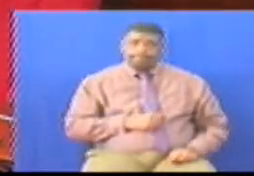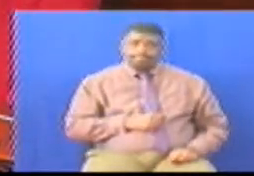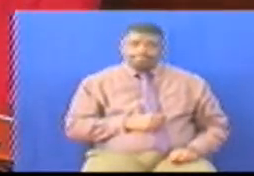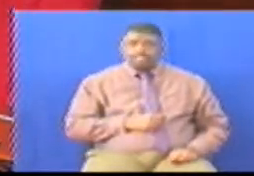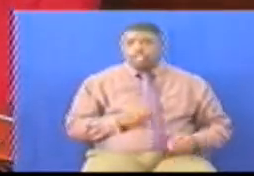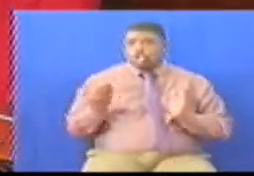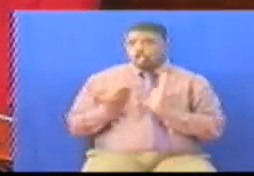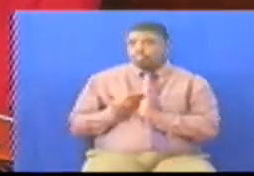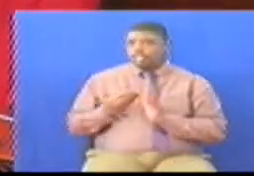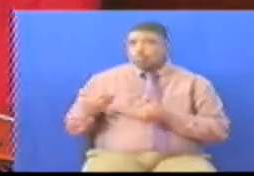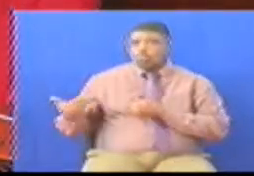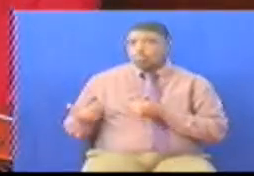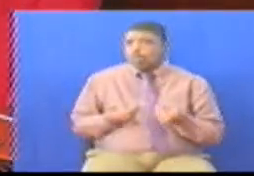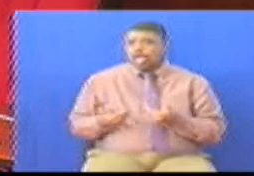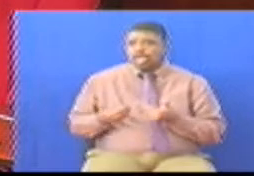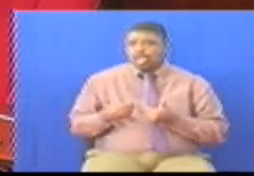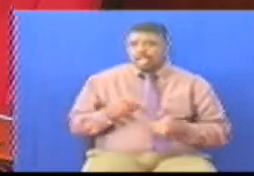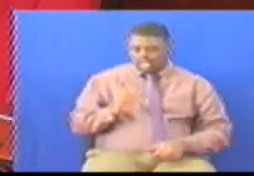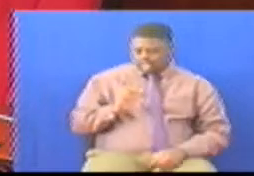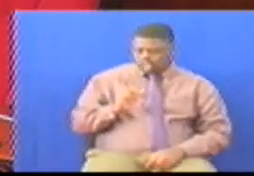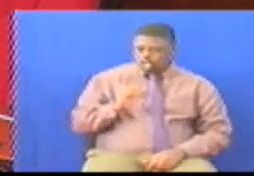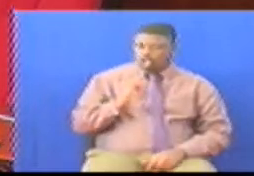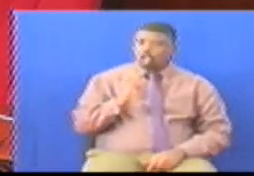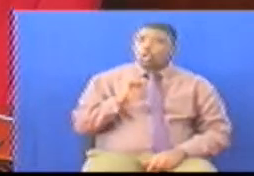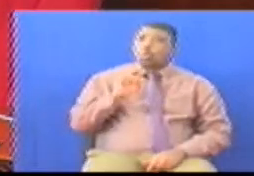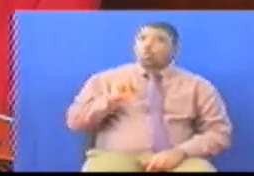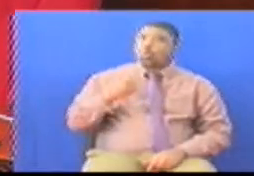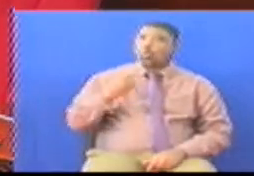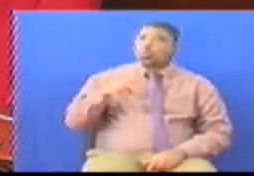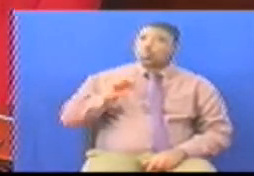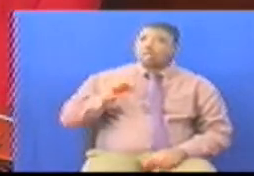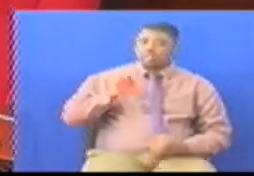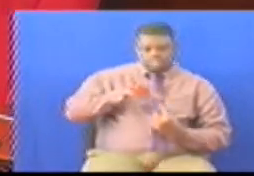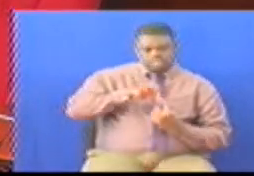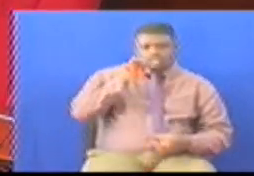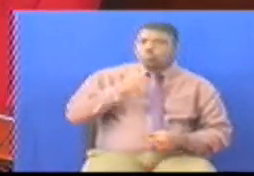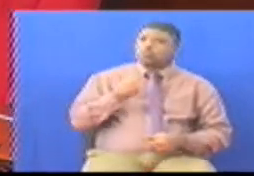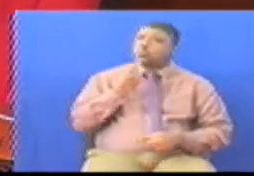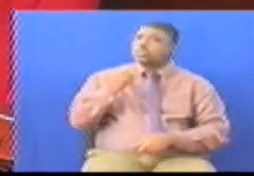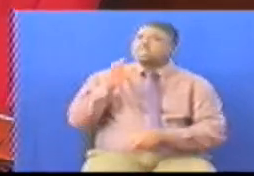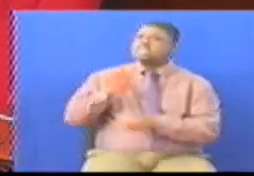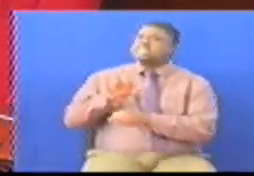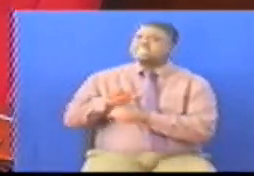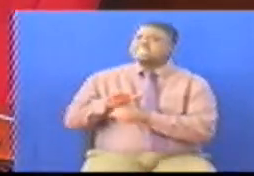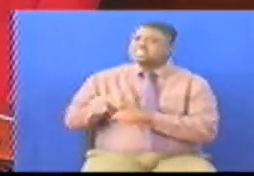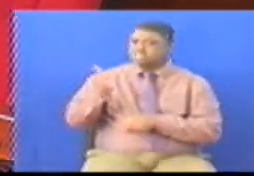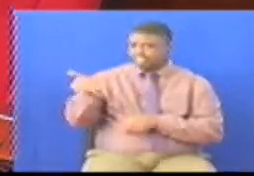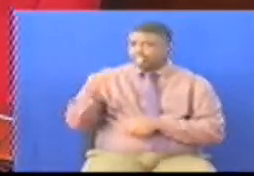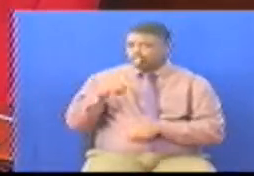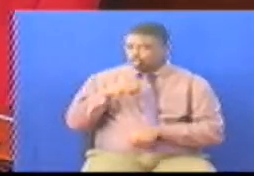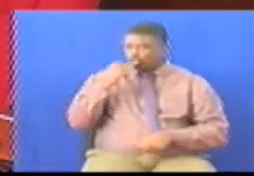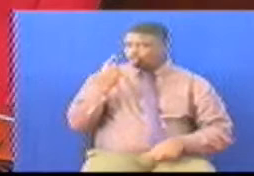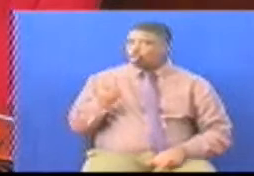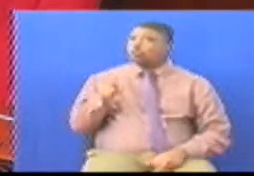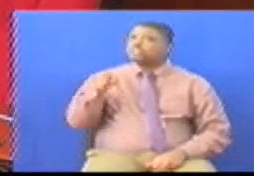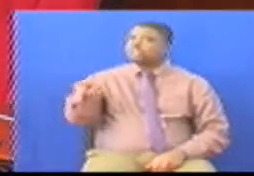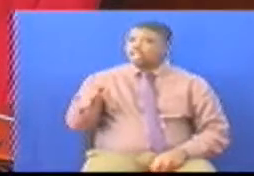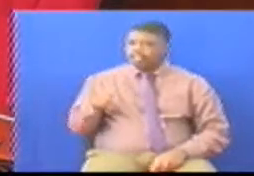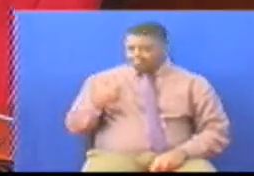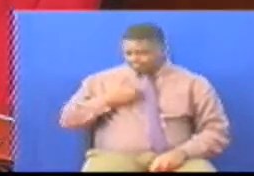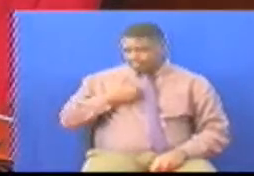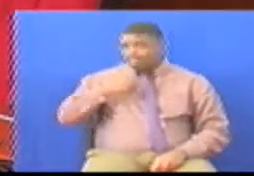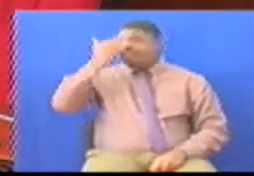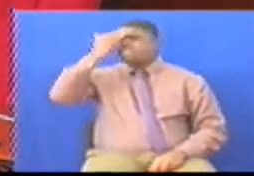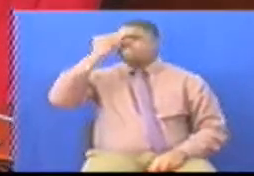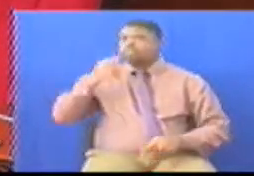wanakongwa wakuchague kwa kura nyingi sana. Unatosha kwenye nafasi hiyo. Lakini nafahamu fika